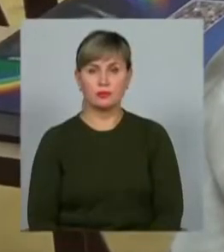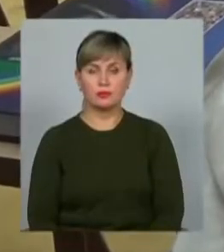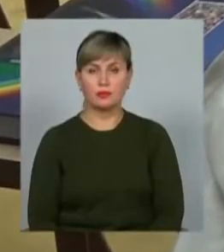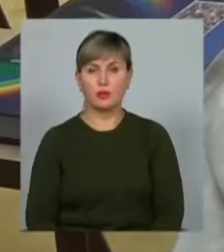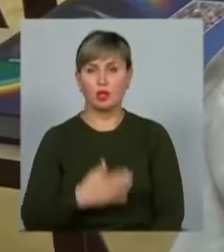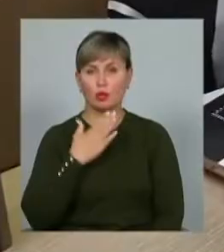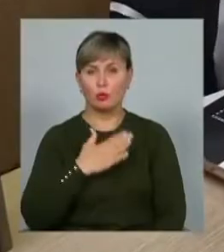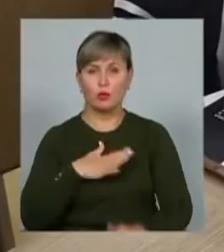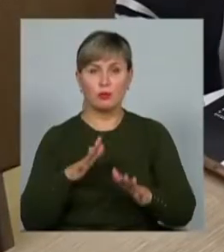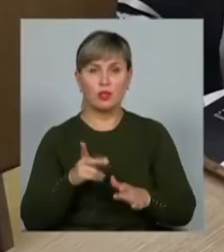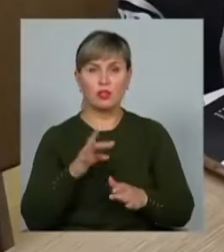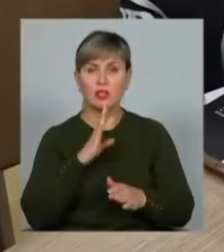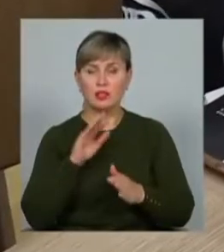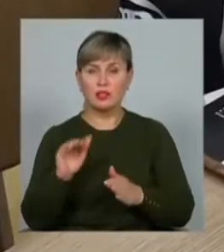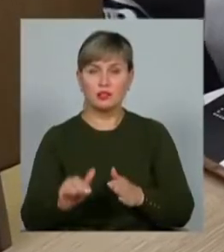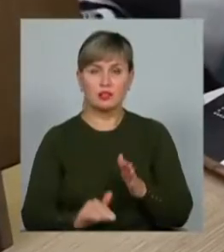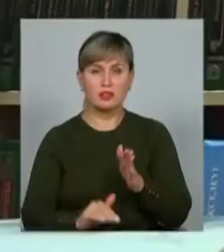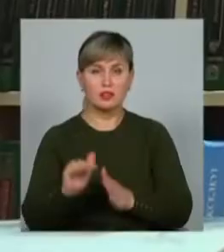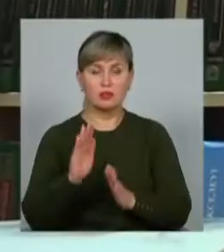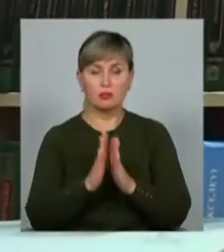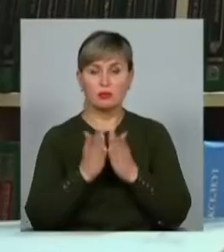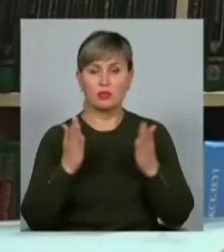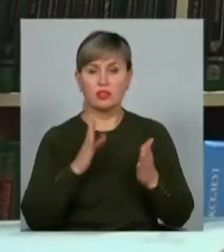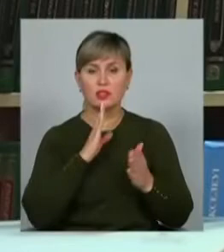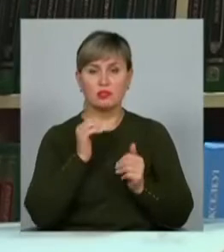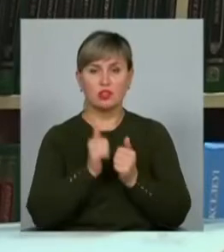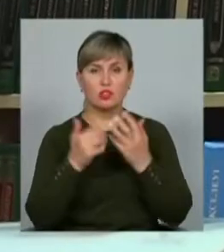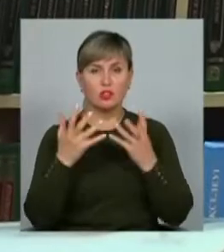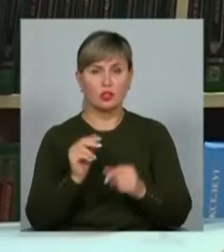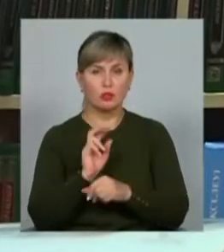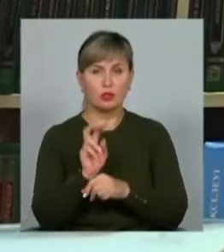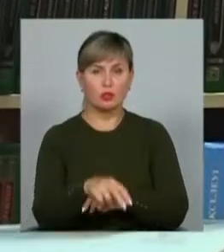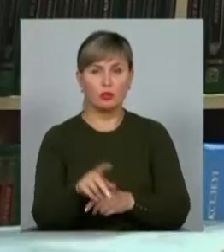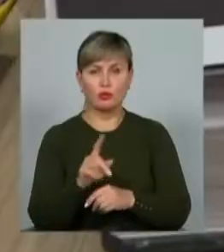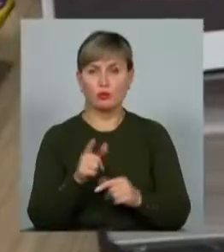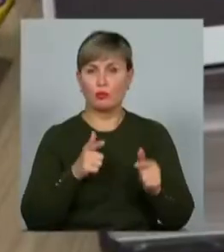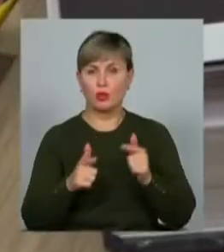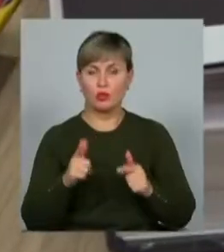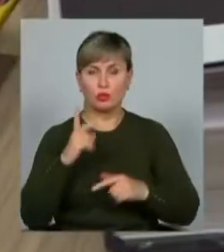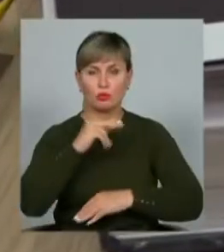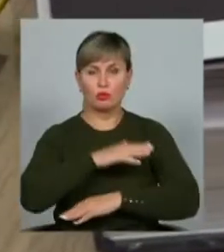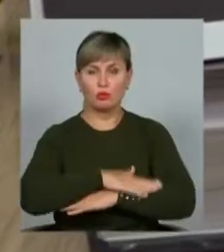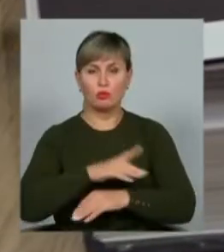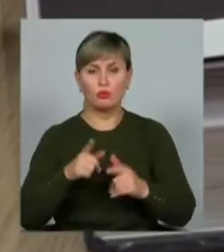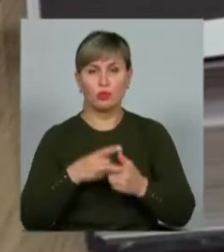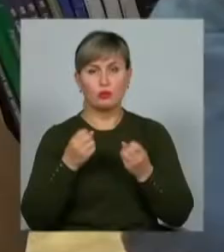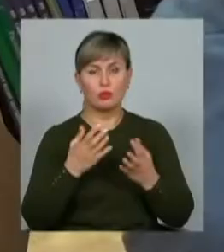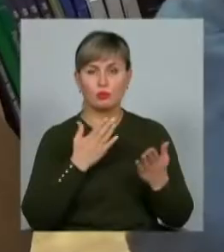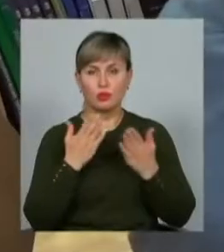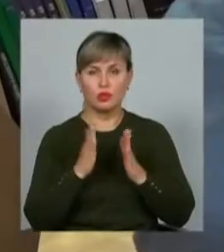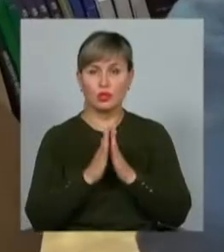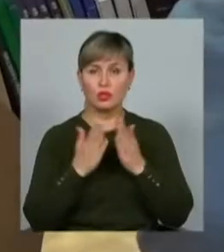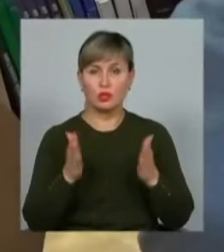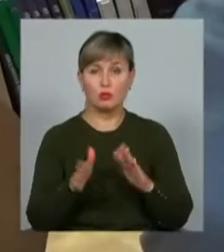Любимым местом для Вероники с детства является библиотека. Девочка ежедневно приходит сюда, чтобы подготовиться к урокам или просто почитать книги.